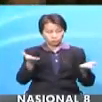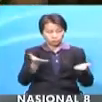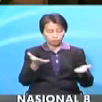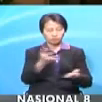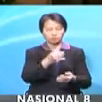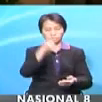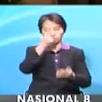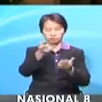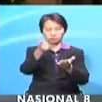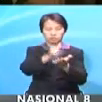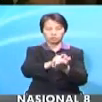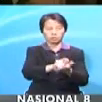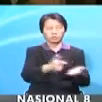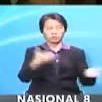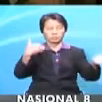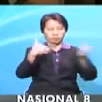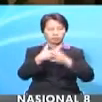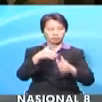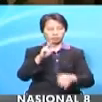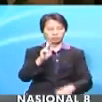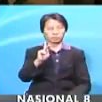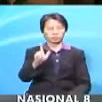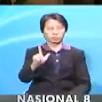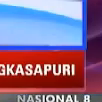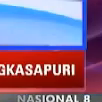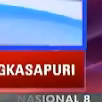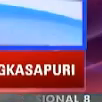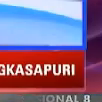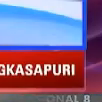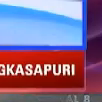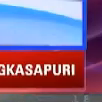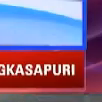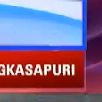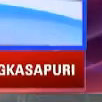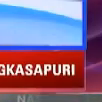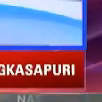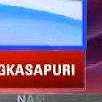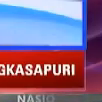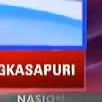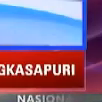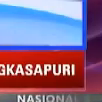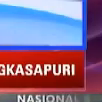untuk laporan institusinya bersama iPhone dan norzani silakan